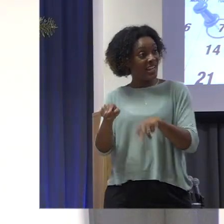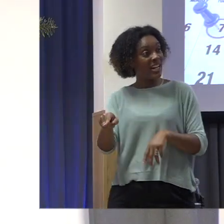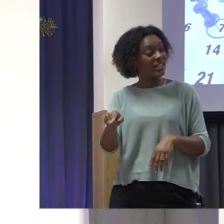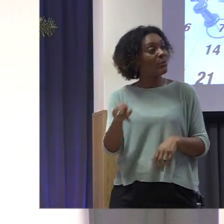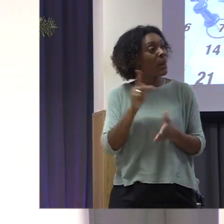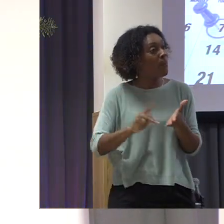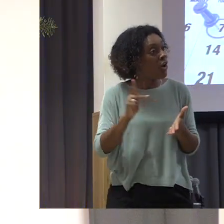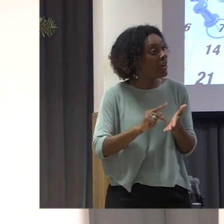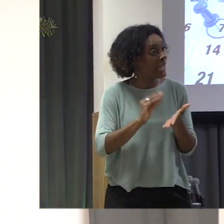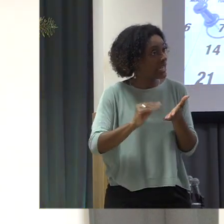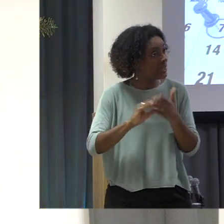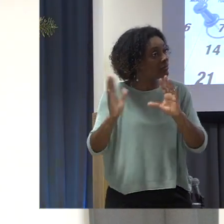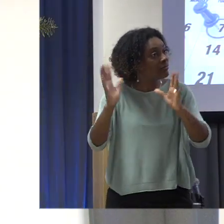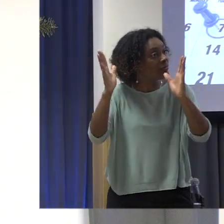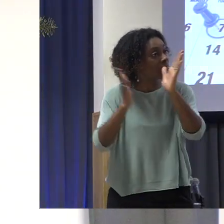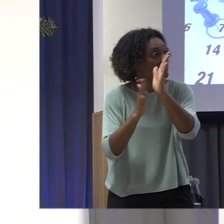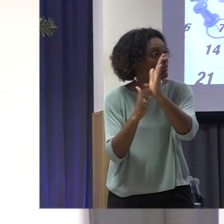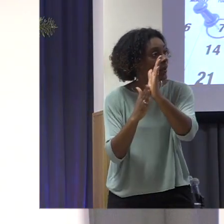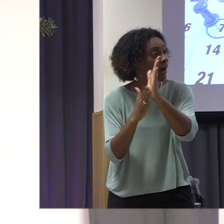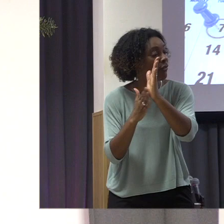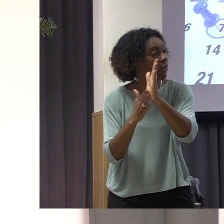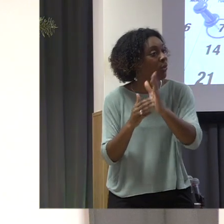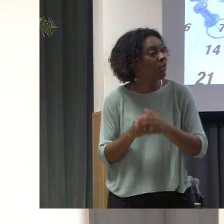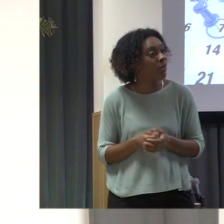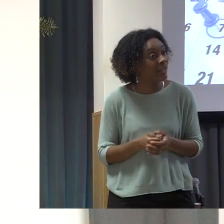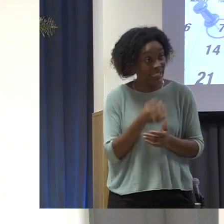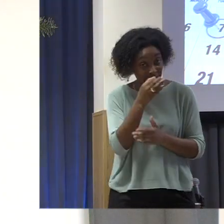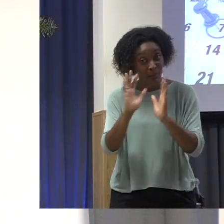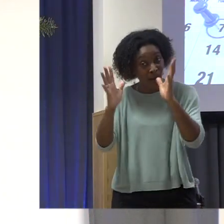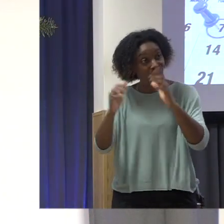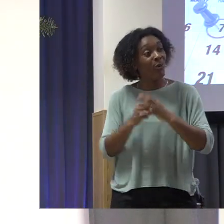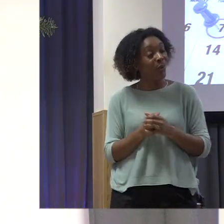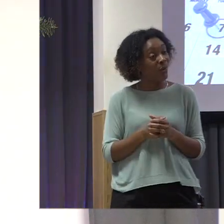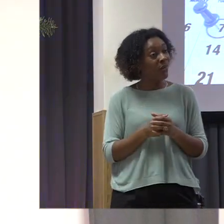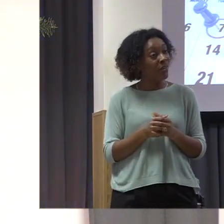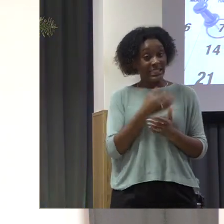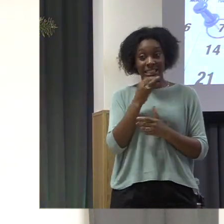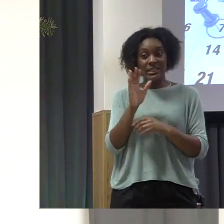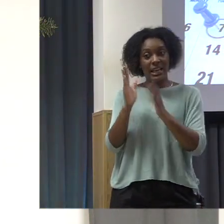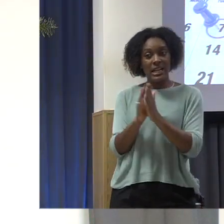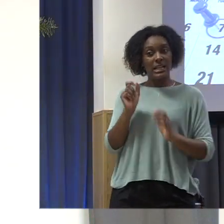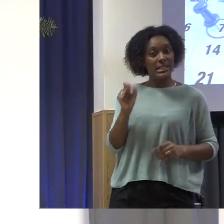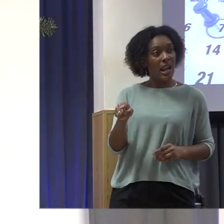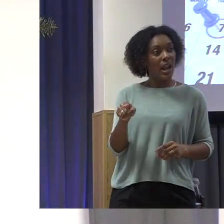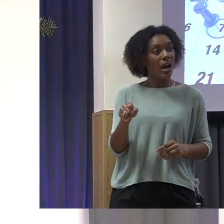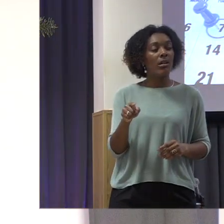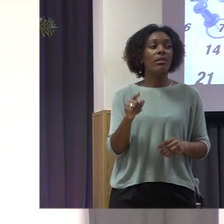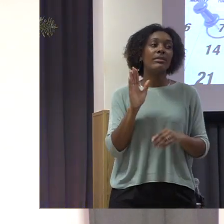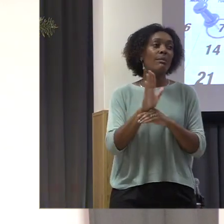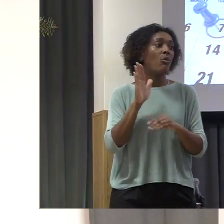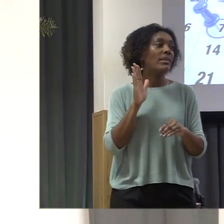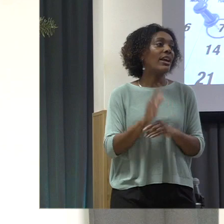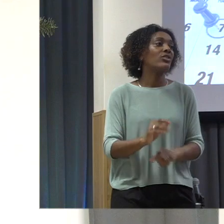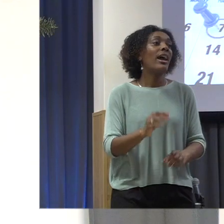paroles flatteuses comme cela, n'importe comment, au contraire. Paul va rendre un témoignage excellent